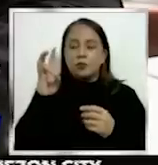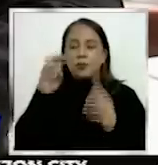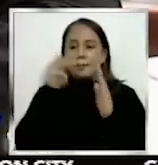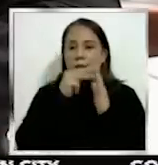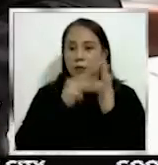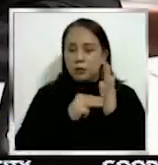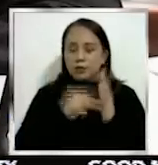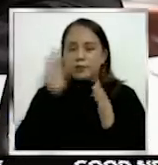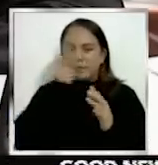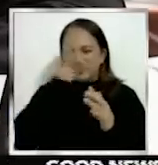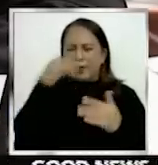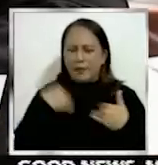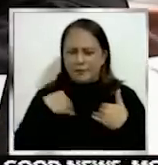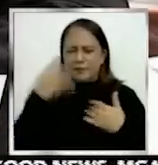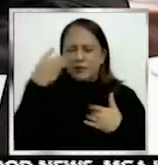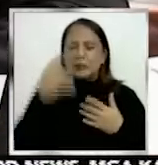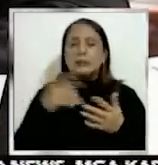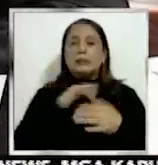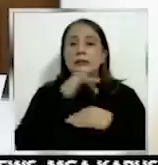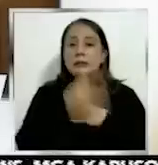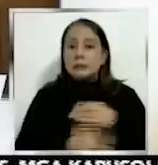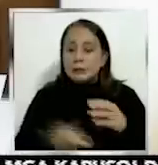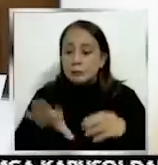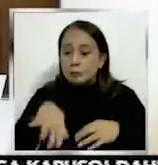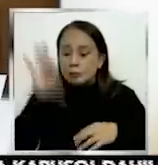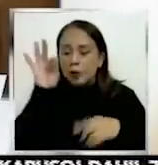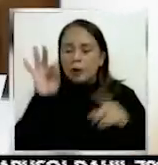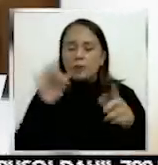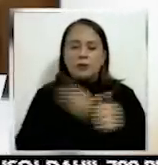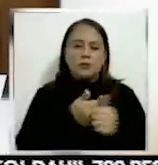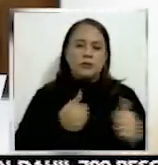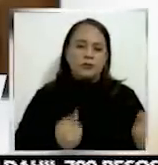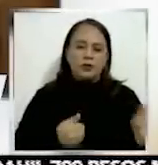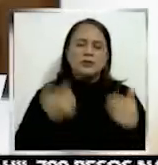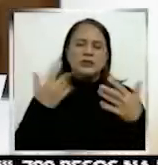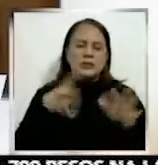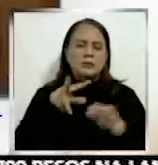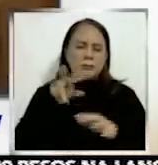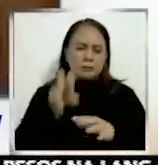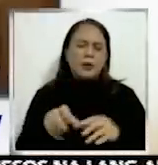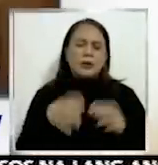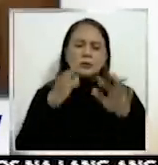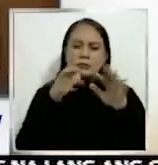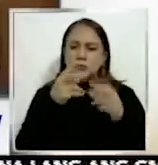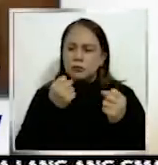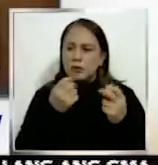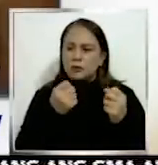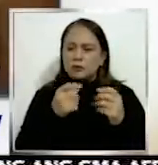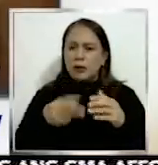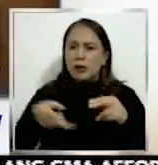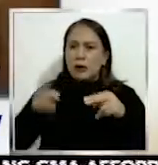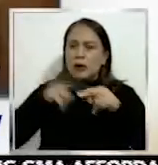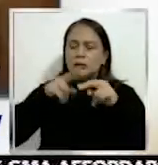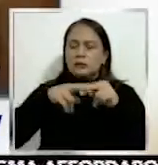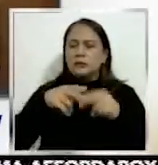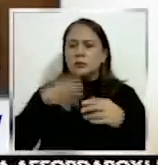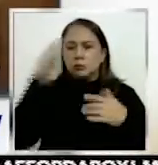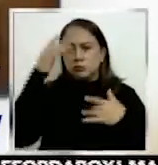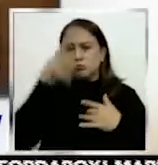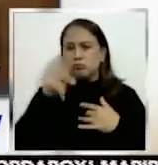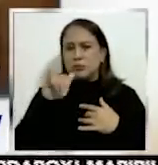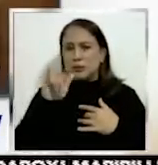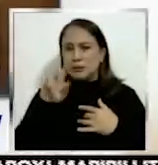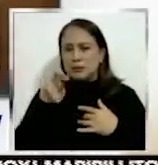ng early diagnosis para maiwasan ito. We have seen a significant increase of chronic kidney disease being the